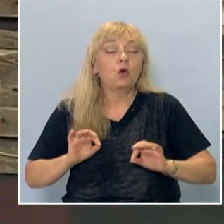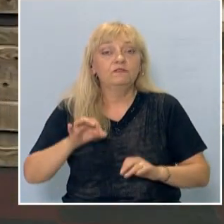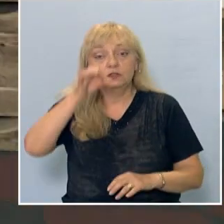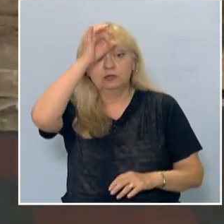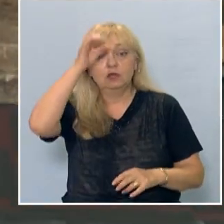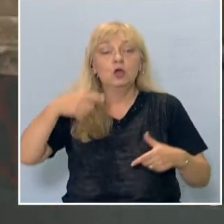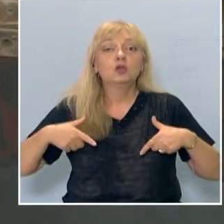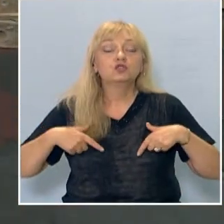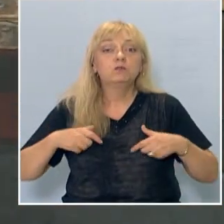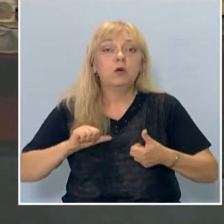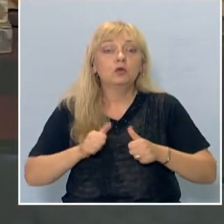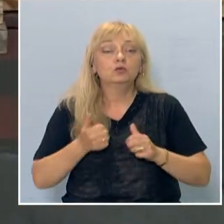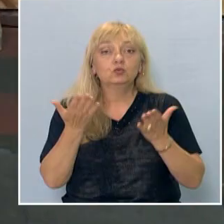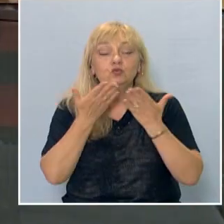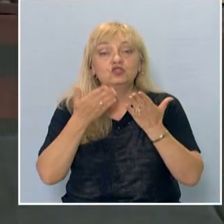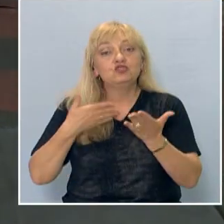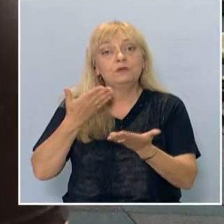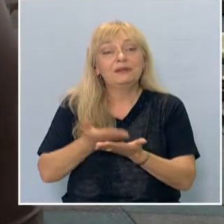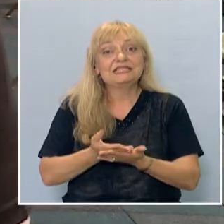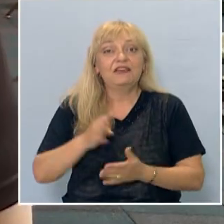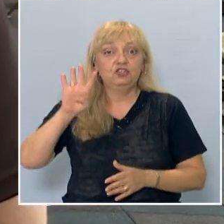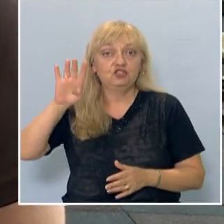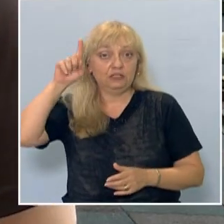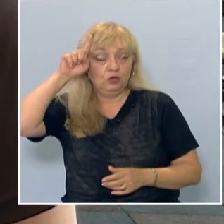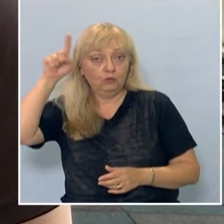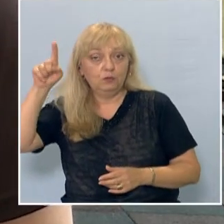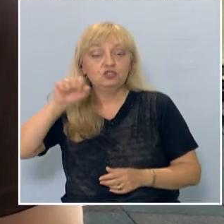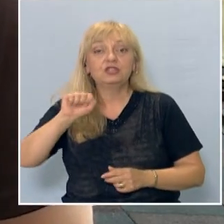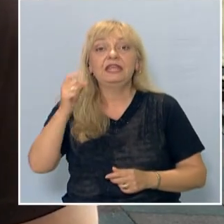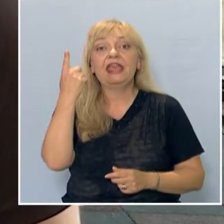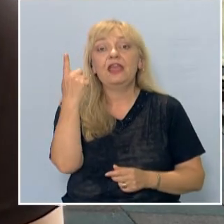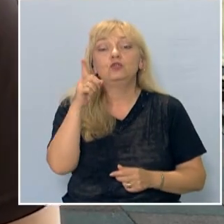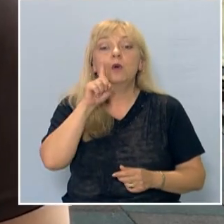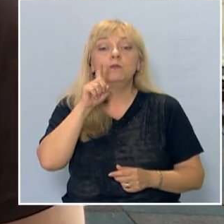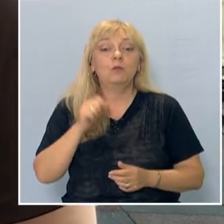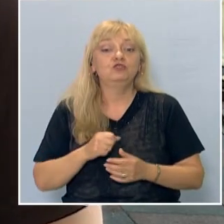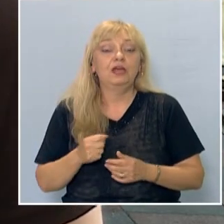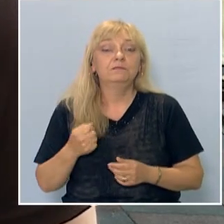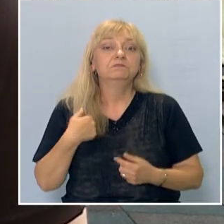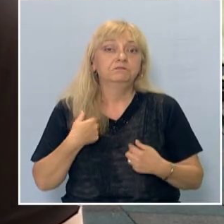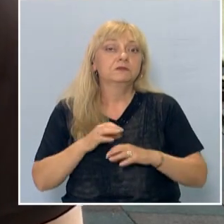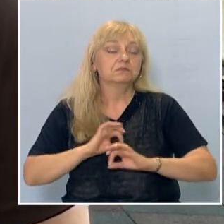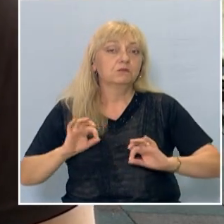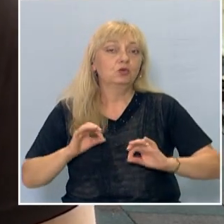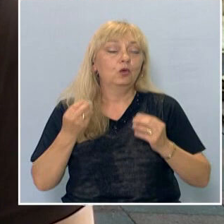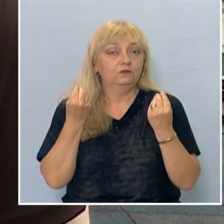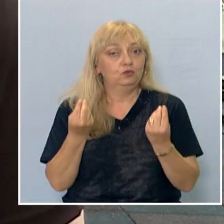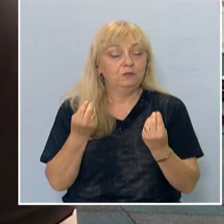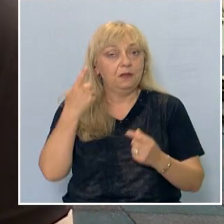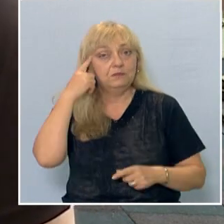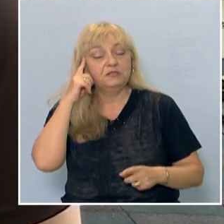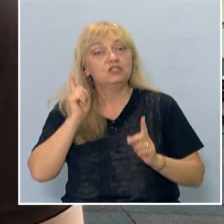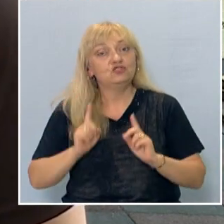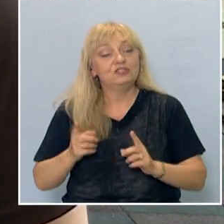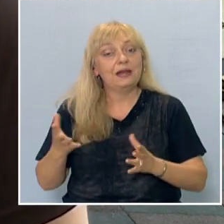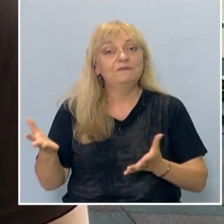се представя с 4 момичета и 1 момче. Очакванията са, подготвени сме добре, мисля, че трябва да вземем